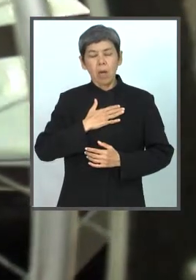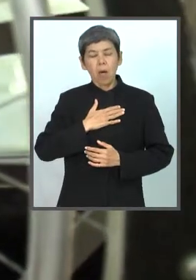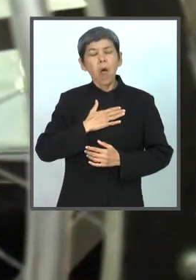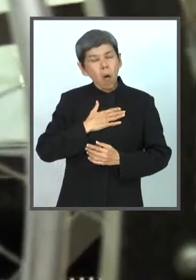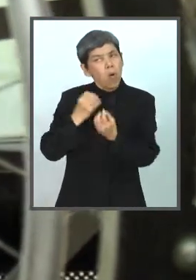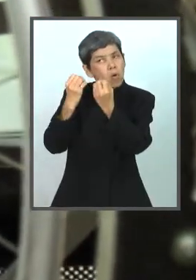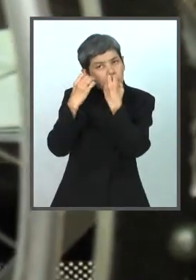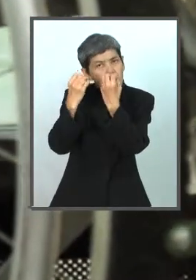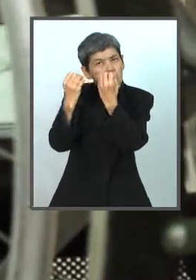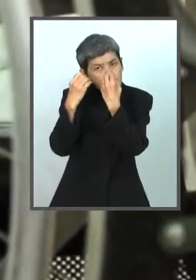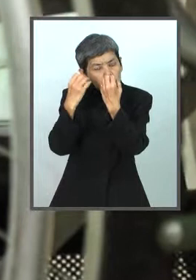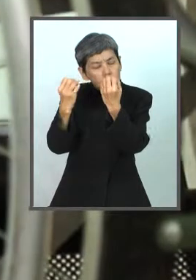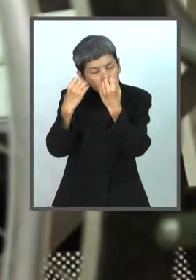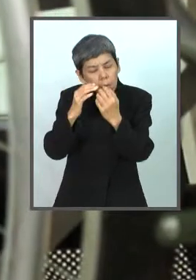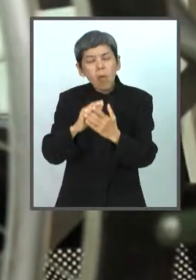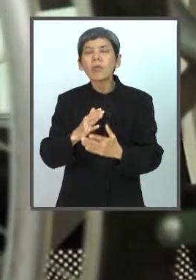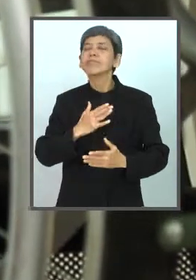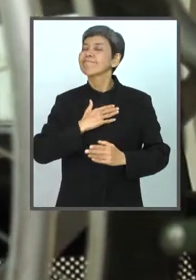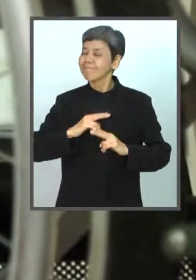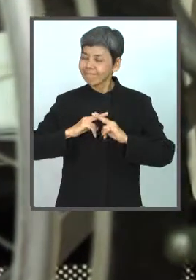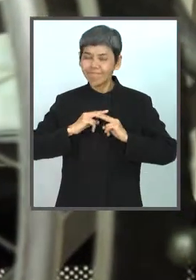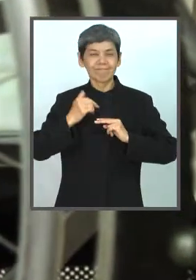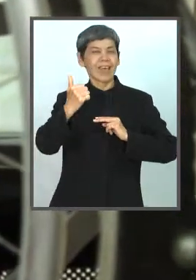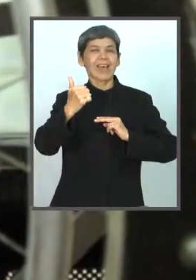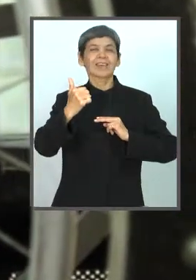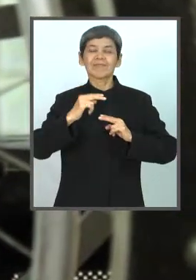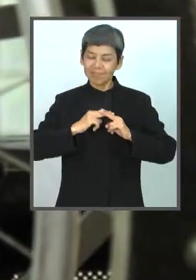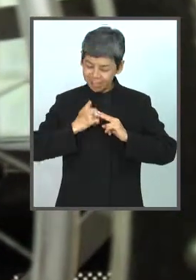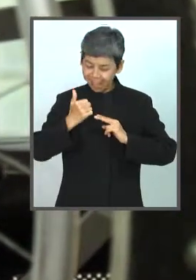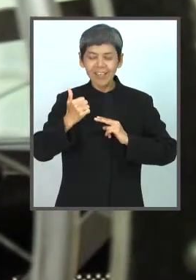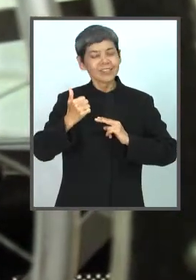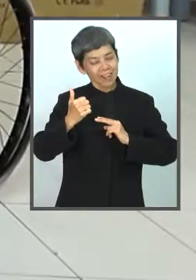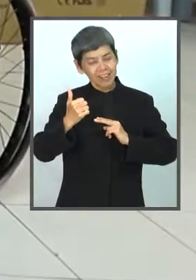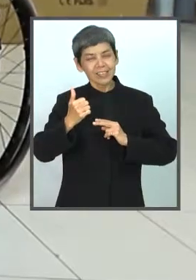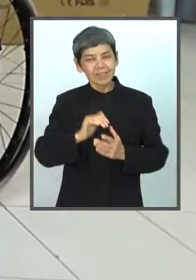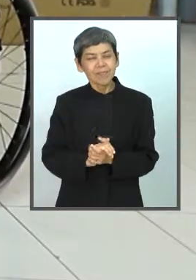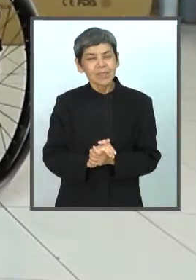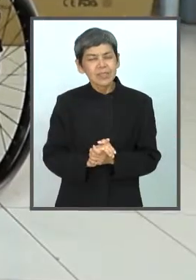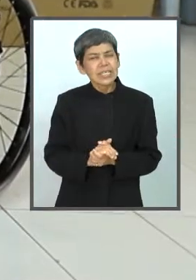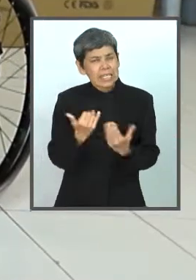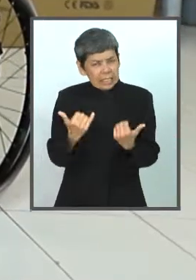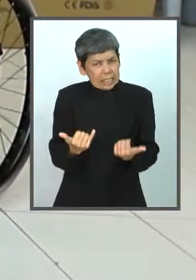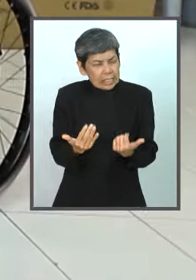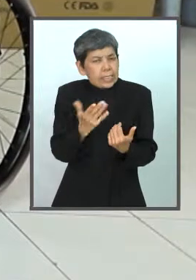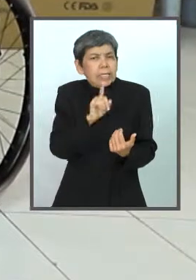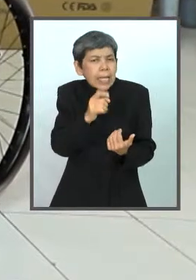ระบวนการนี้แล้วเนี่ยเราสามารถที่จะทำเองไม่ว่าจะว่าประจำวัน ใช่ไหมครับแล้วพอถึง